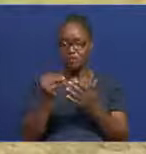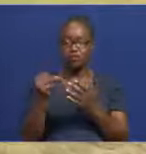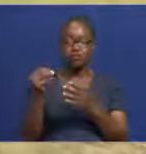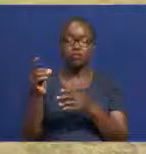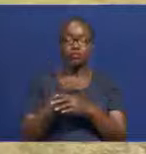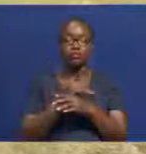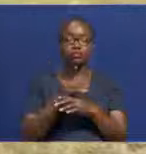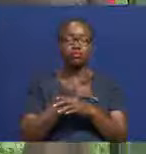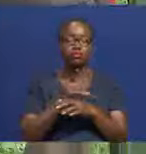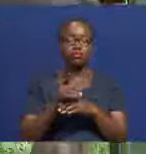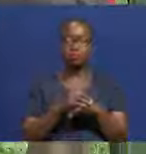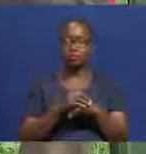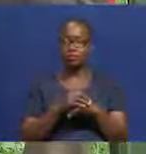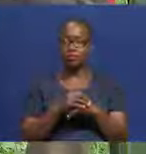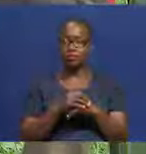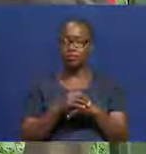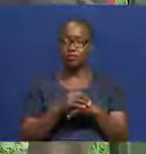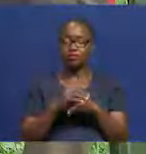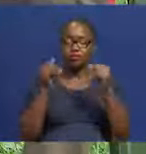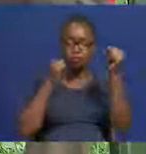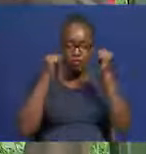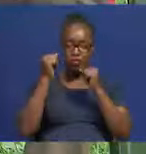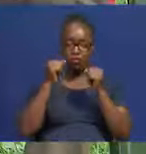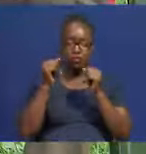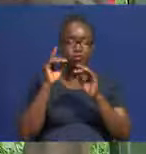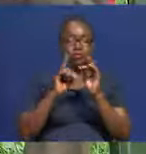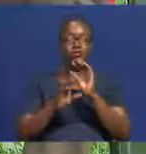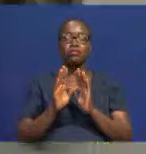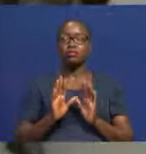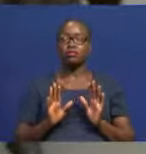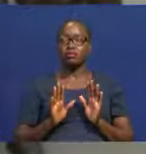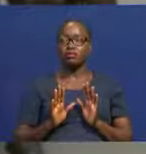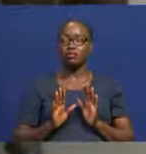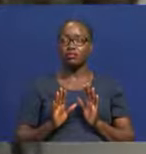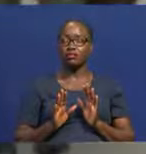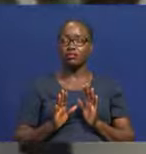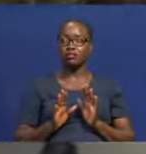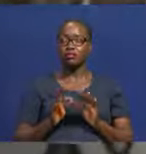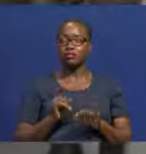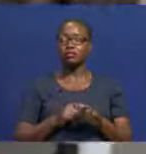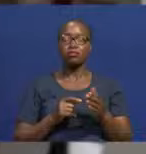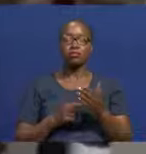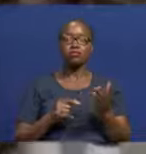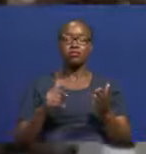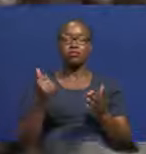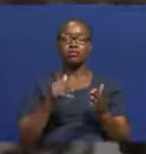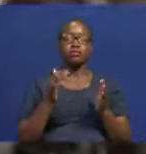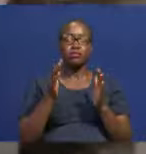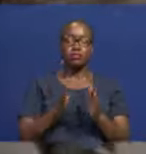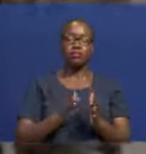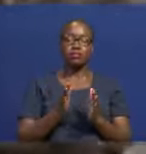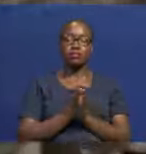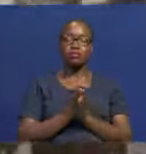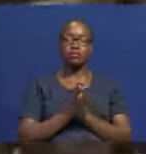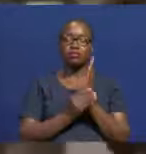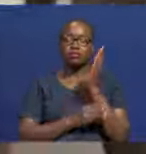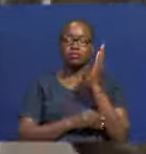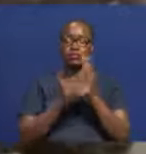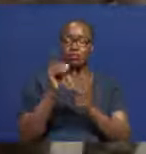duties. Military police ni kumaintain discipline ya armed forces. Na wakiwa kuna mtu yoyote ambaye kuna discipline